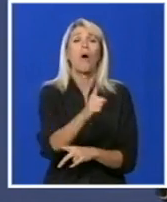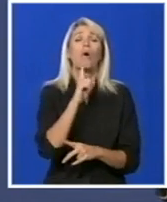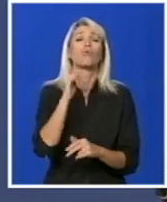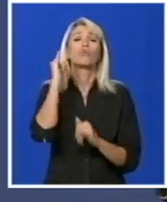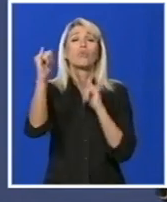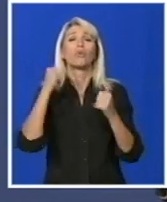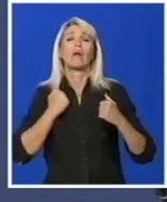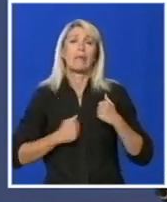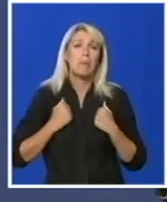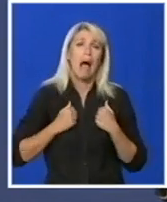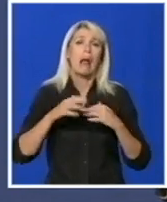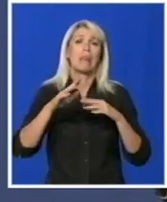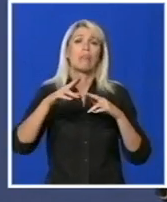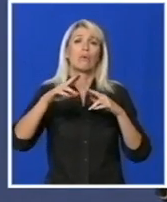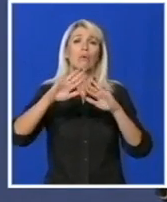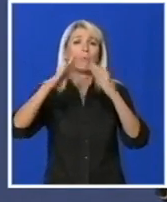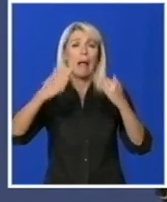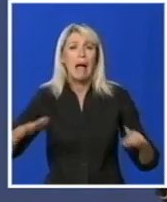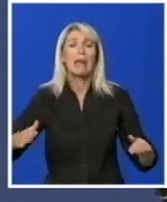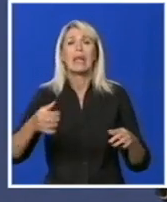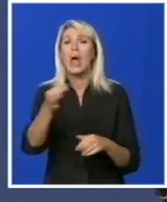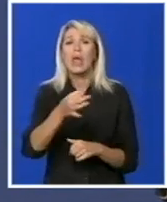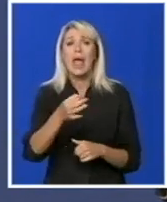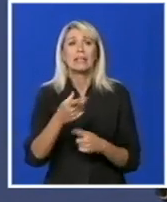divne banje, da oni ne koriste to. Pa